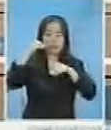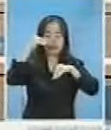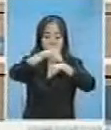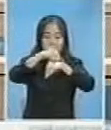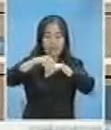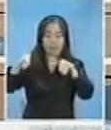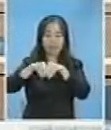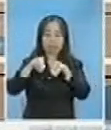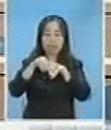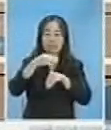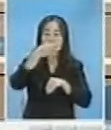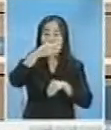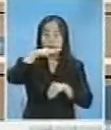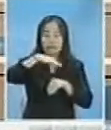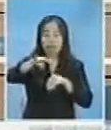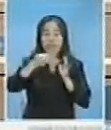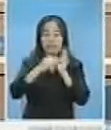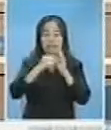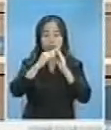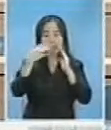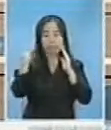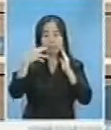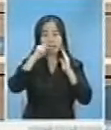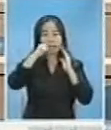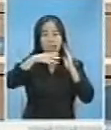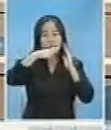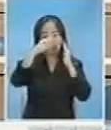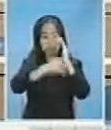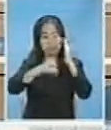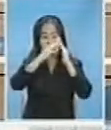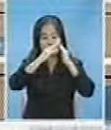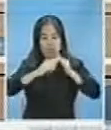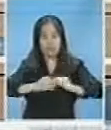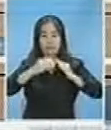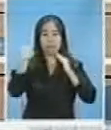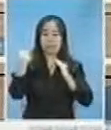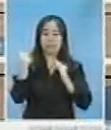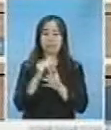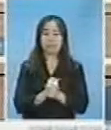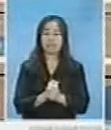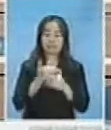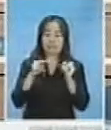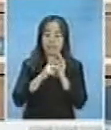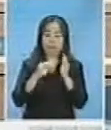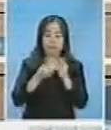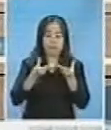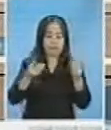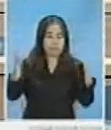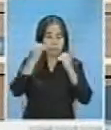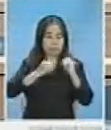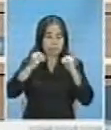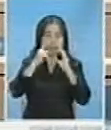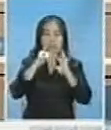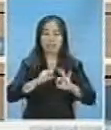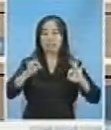เขาได้หายไปโดยคลื่นซัดตะลิงไปนะครับเขามีแต่โฉนดแต่ตัวนี้ครับเขาไม่มีที่นะครับอันนี้เป็นเรื่อง